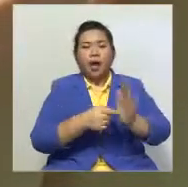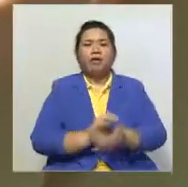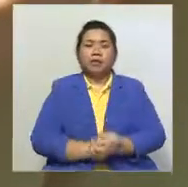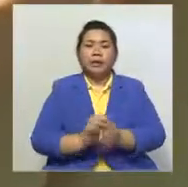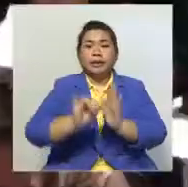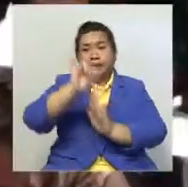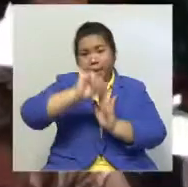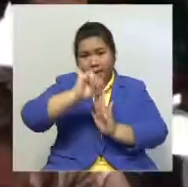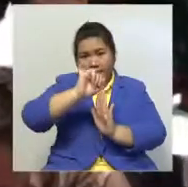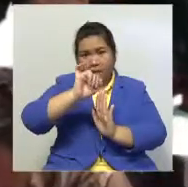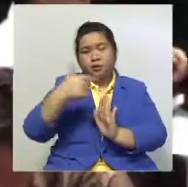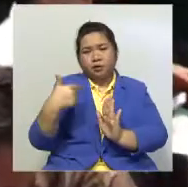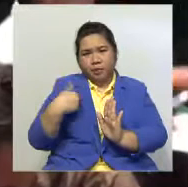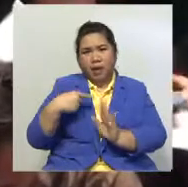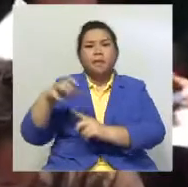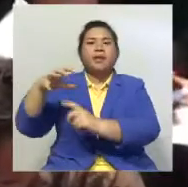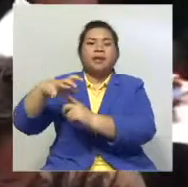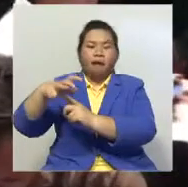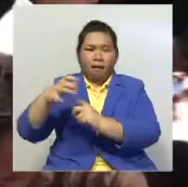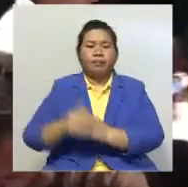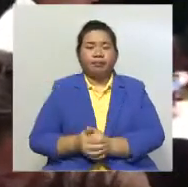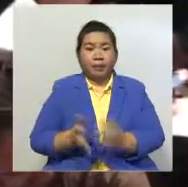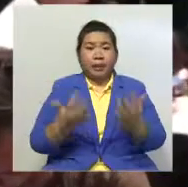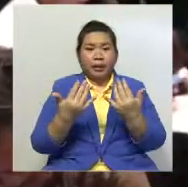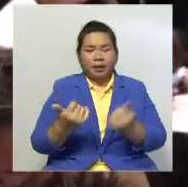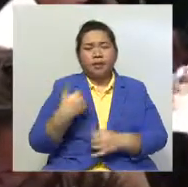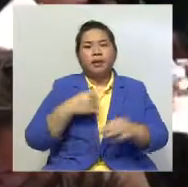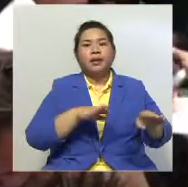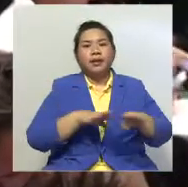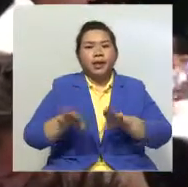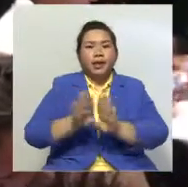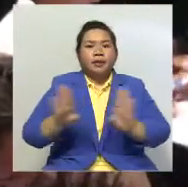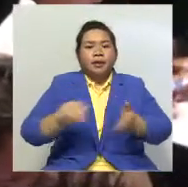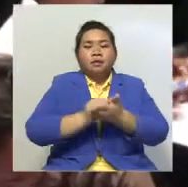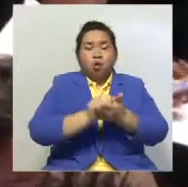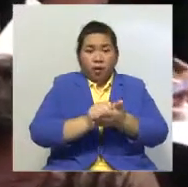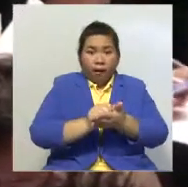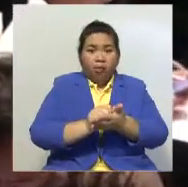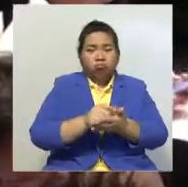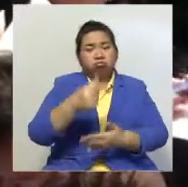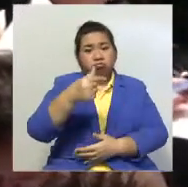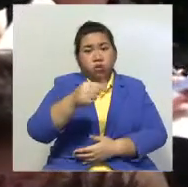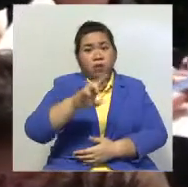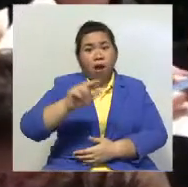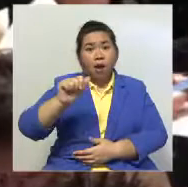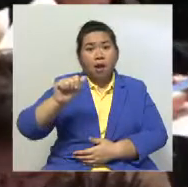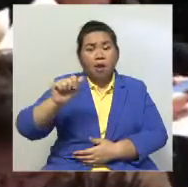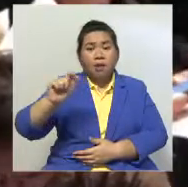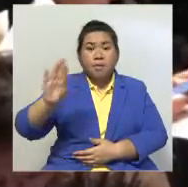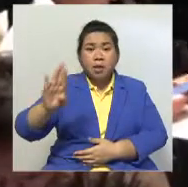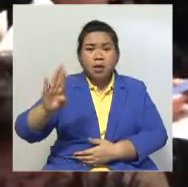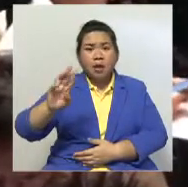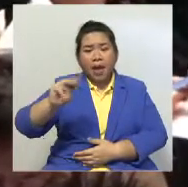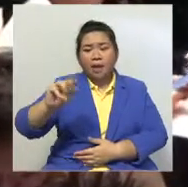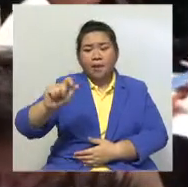างเช่นเชียงใหม่แล้วก็มีที่พัทยานอกจากนี้ก็เตรียมเปิดให้บริการ Grab Mart ด้วย Grab Mart